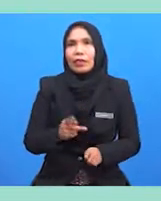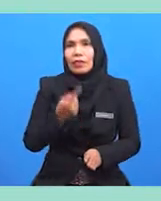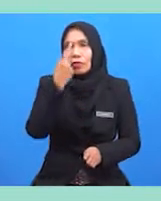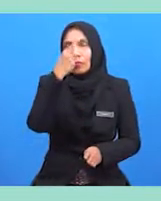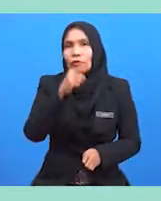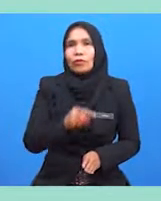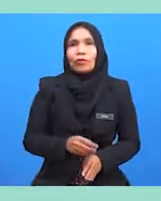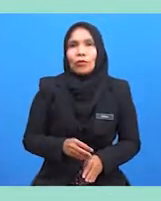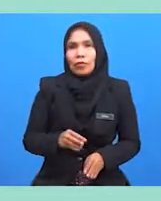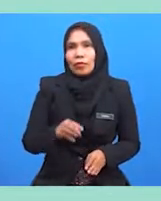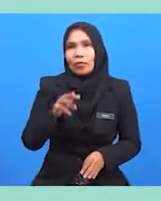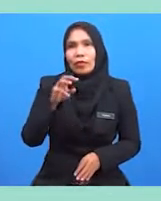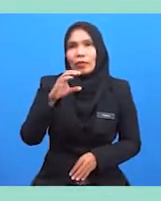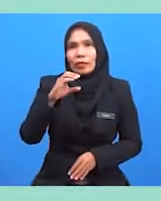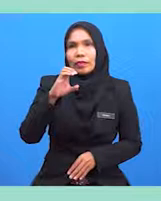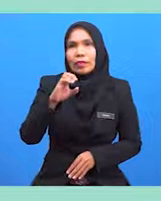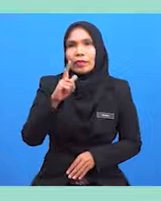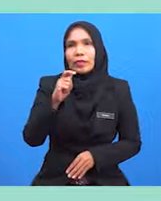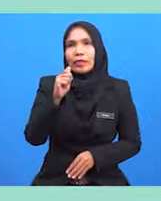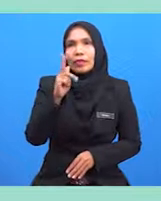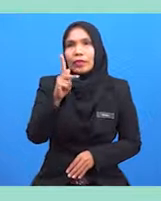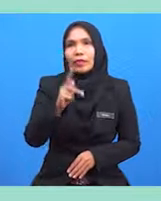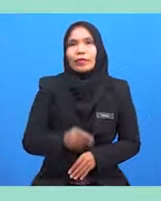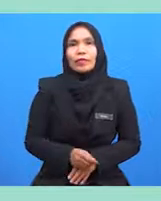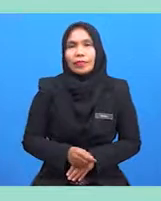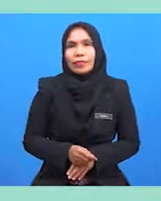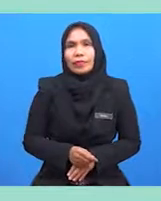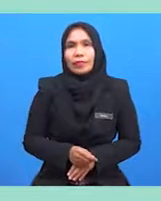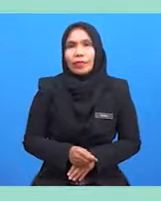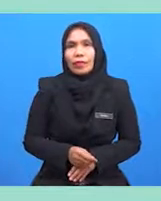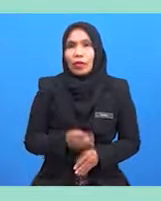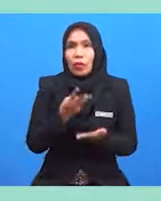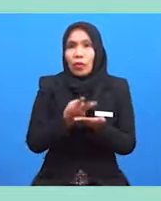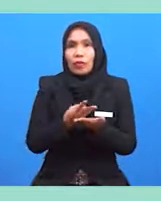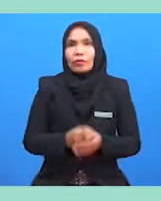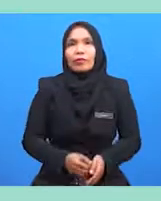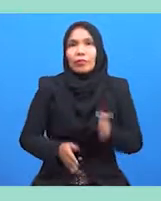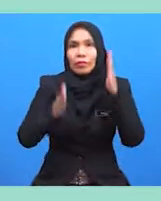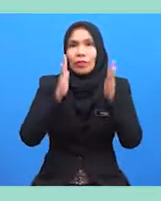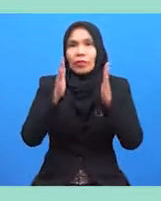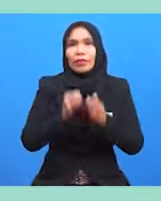Pusat mengawal penawaran supaya tidak berlebihan atau berkurangan.